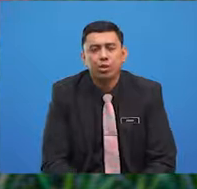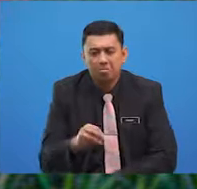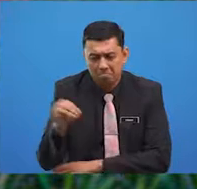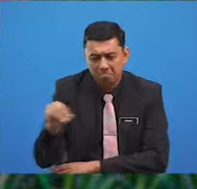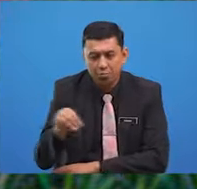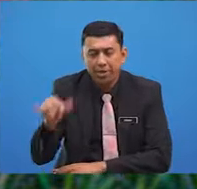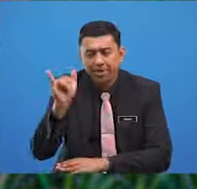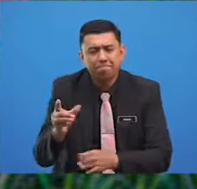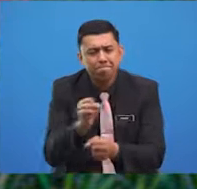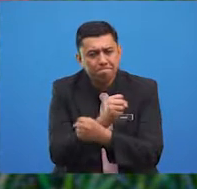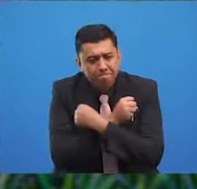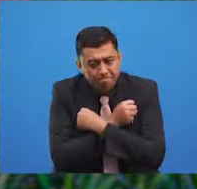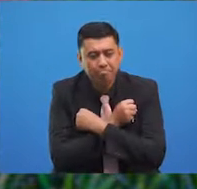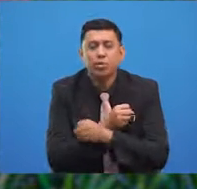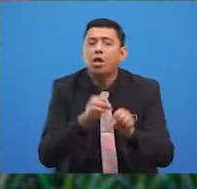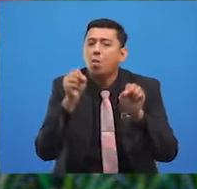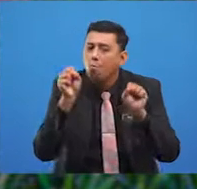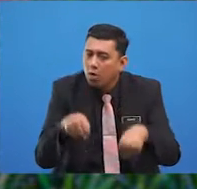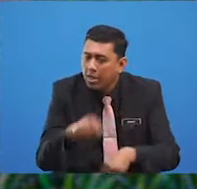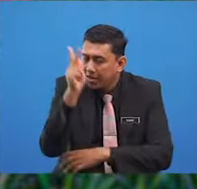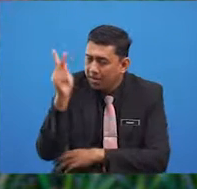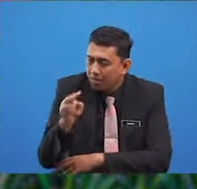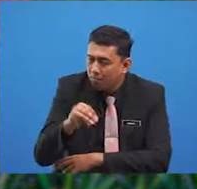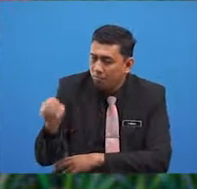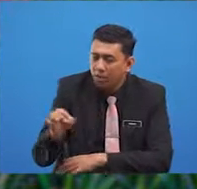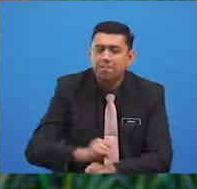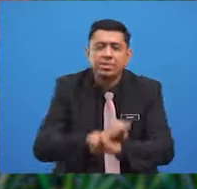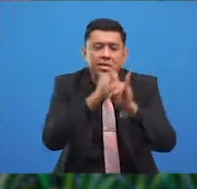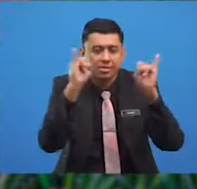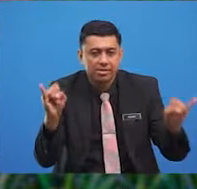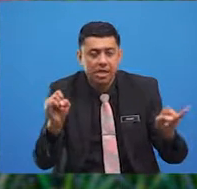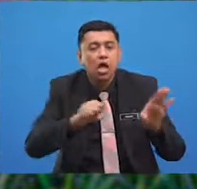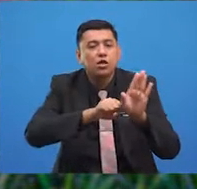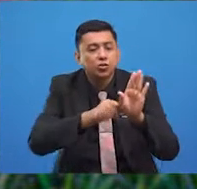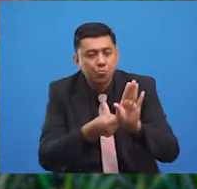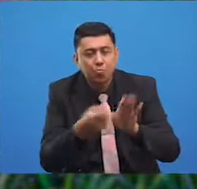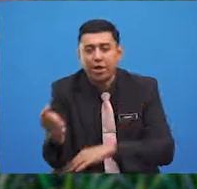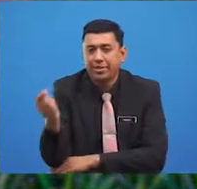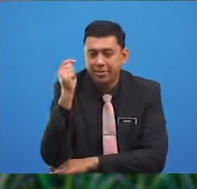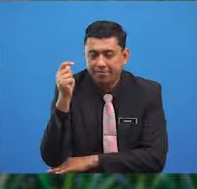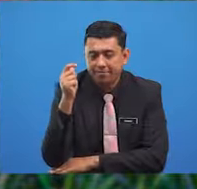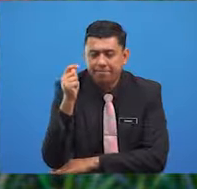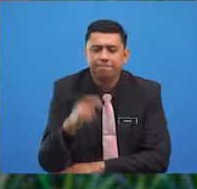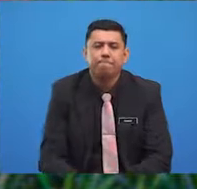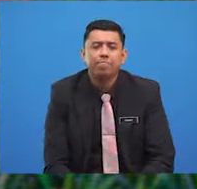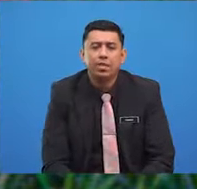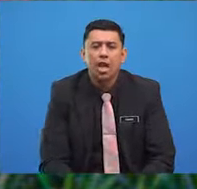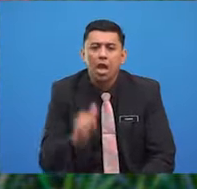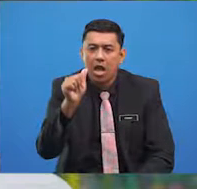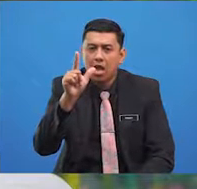Murid-murid yang disayangi, bolehkah murid-murid menjelaskan tentang sumber tenaga alternatif di